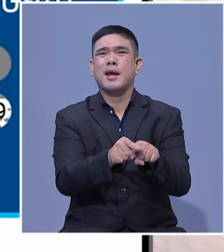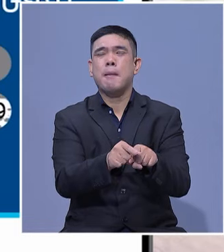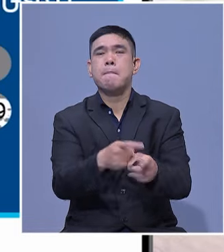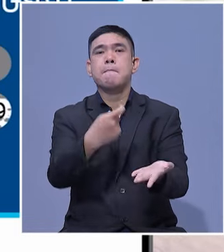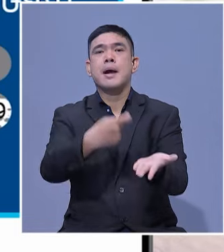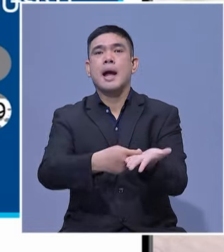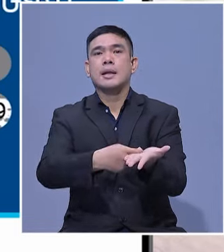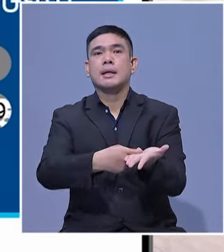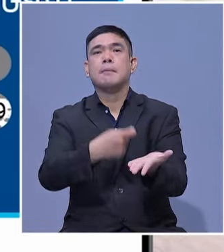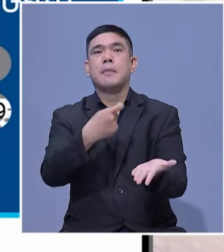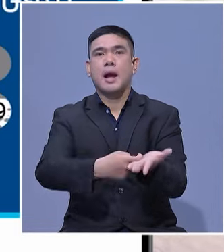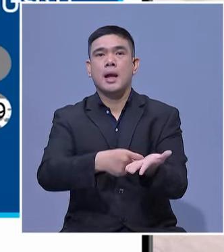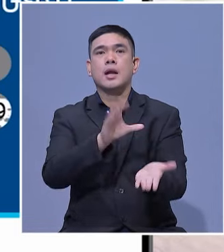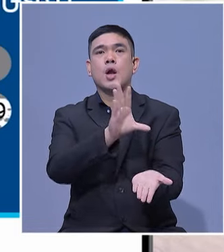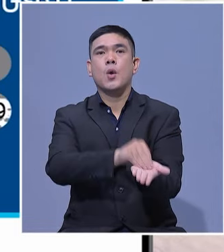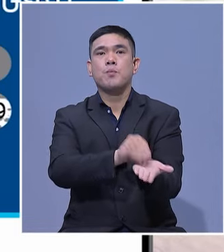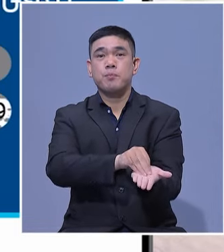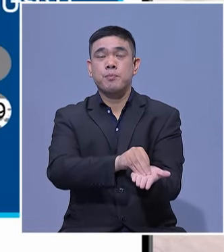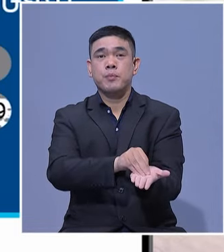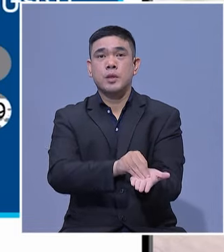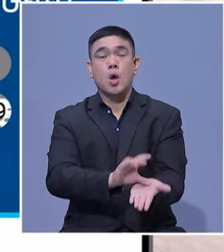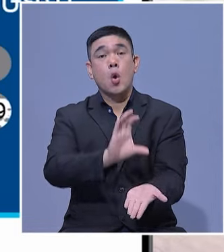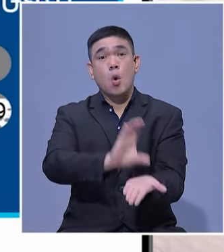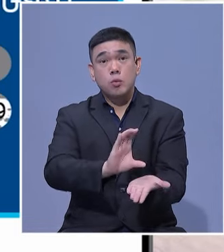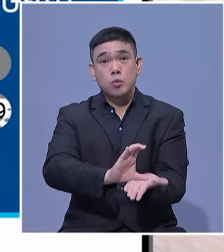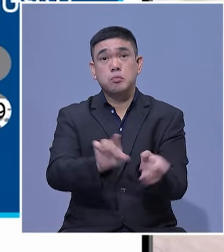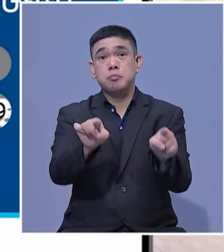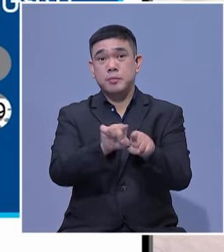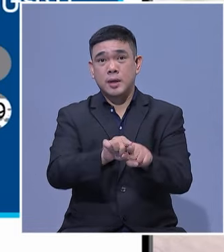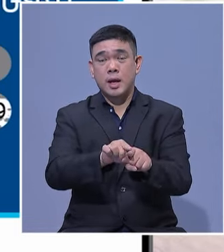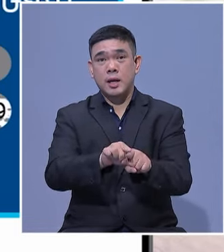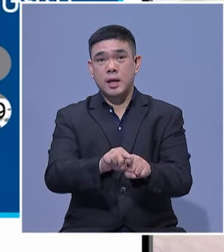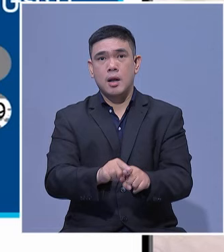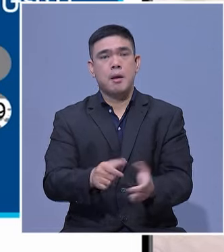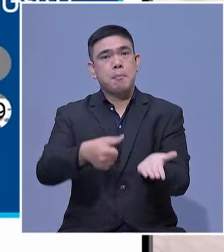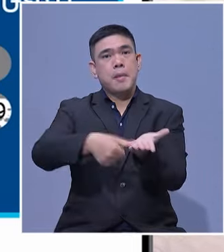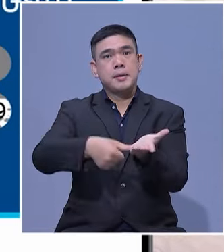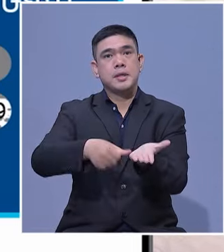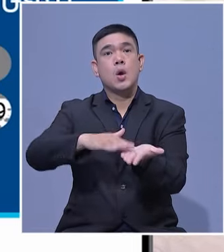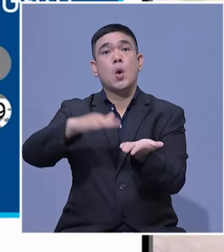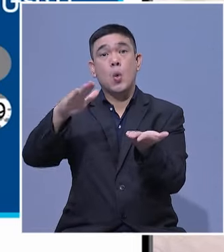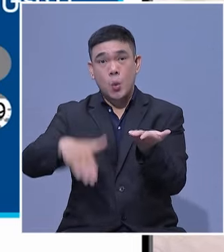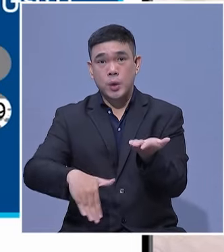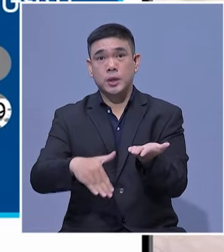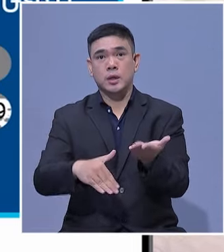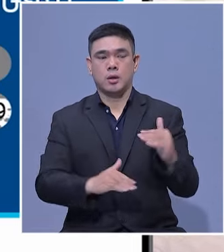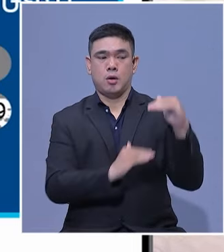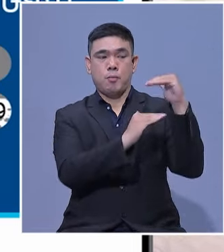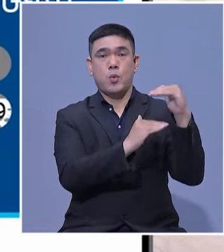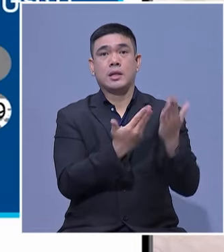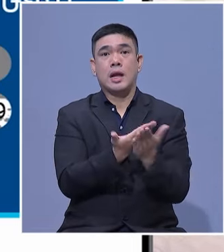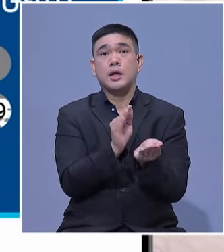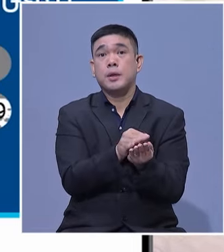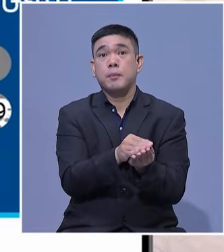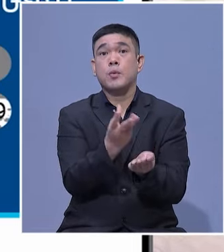ประกันออมใช่มั้หรือว่าไปซื้อกองทุนเออที่เอามาลดหย่อนภาษีแบบเนี้ยที่มีระยะเวลากำหนดว่าคุณจะต้องเก็บเงิน